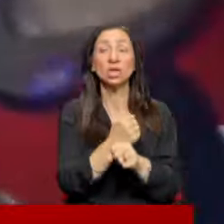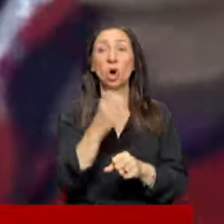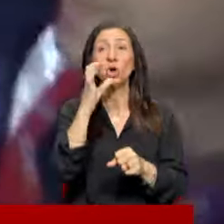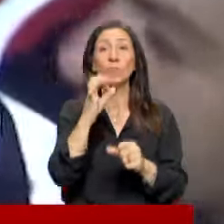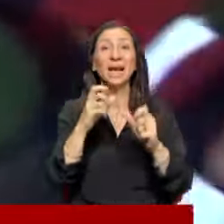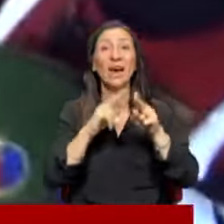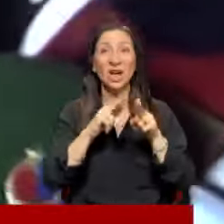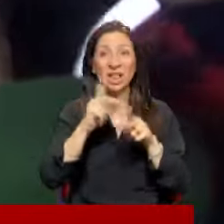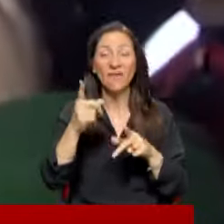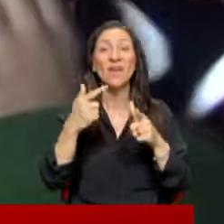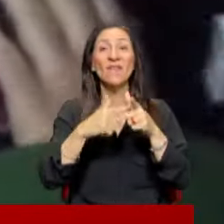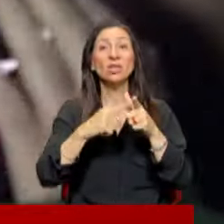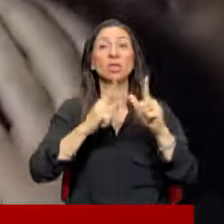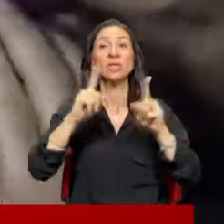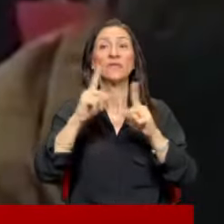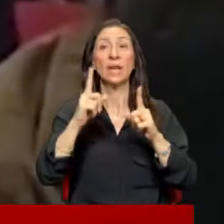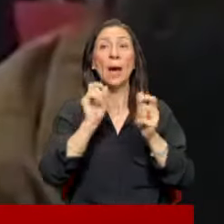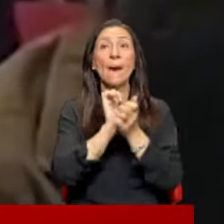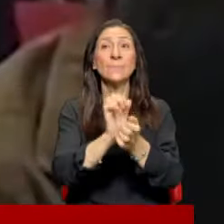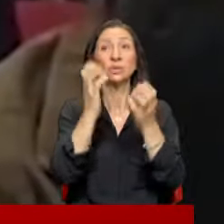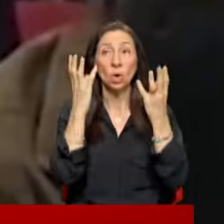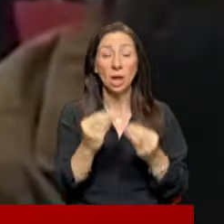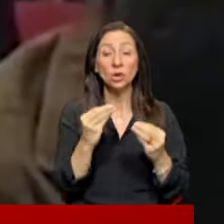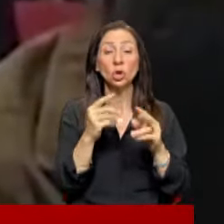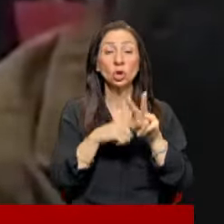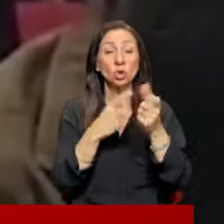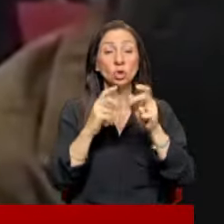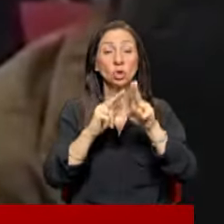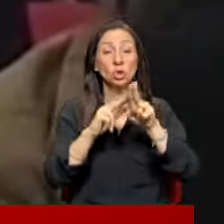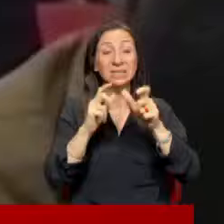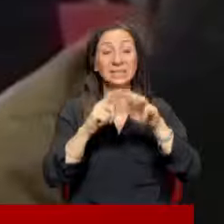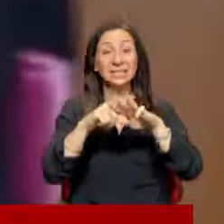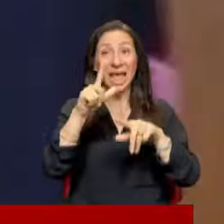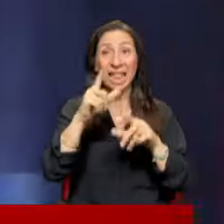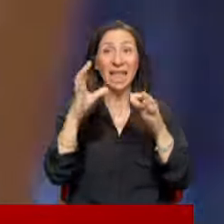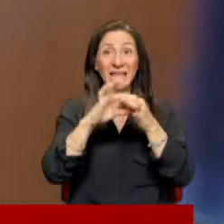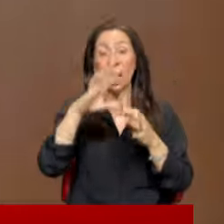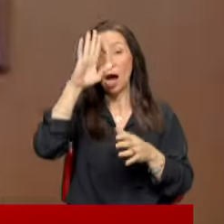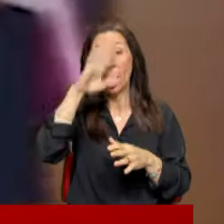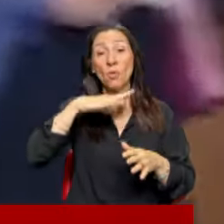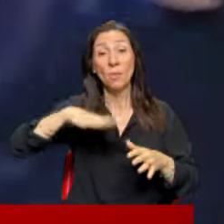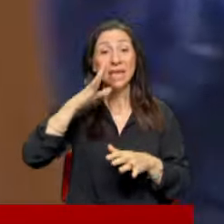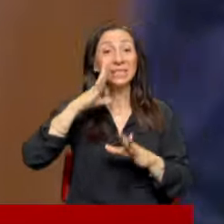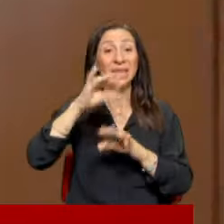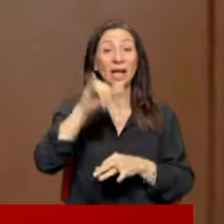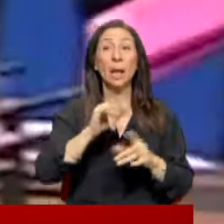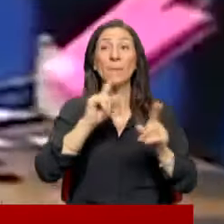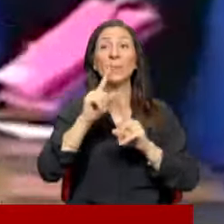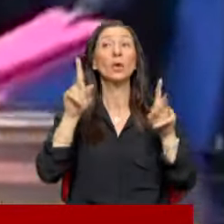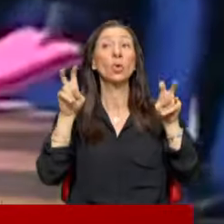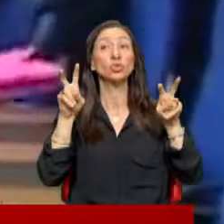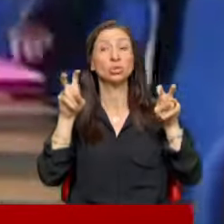bid'atin ve fetö davasından mahkumiyet alan Yüksel Yalçınkaya ile ilgili Avrupa İnsan Hakları Mahkemesi kararları